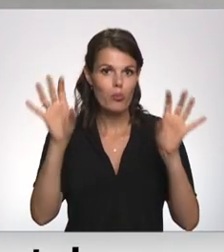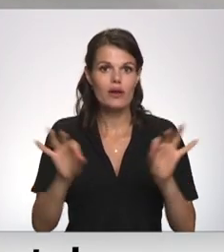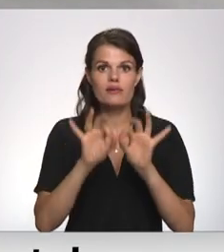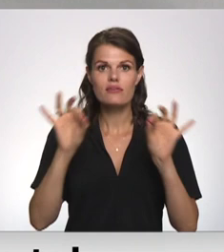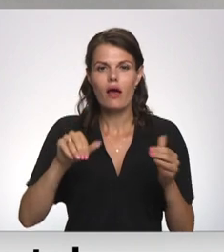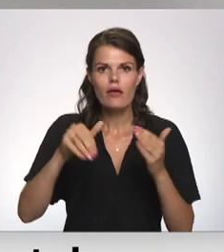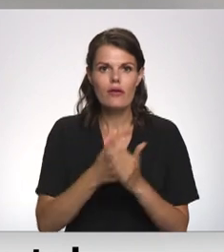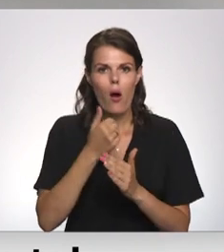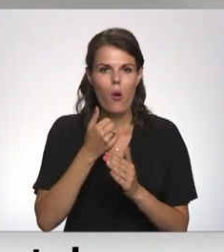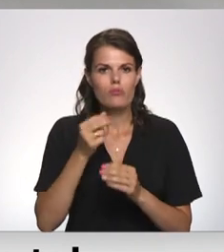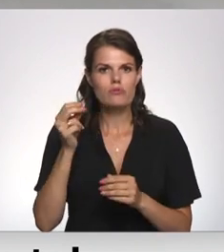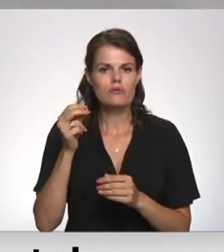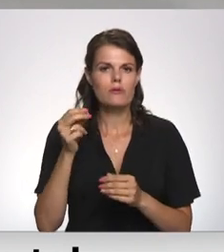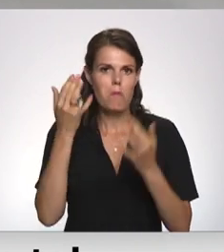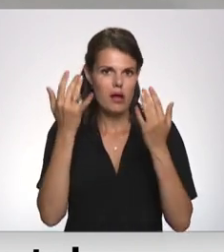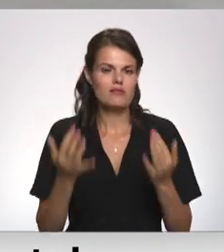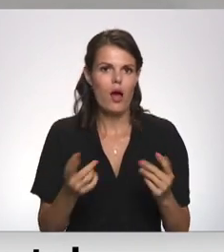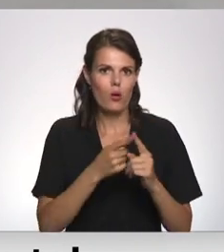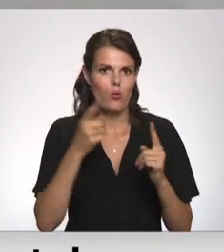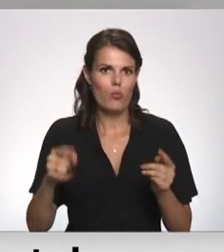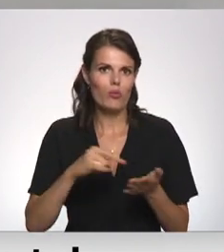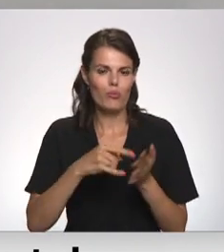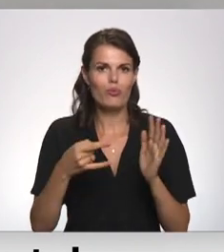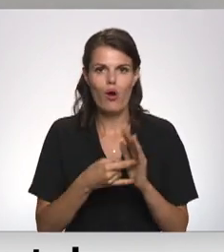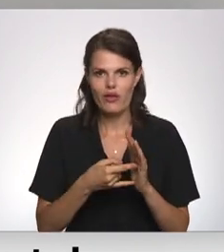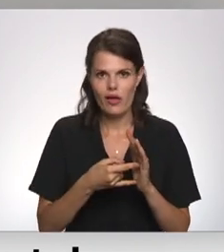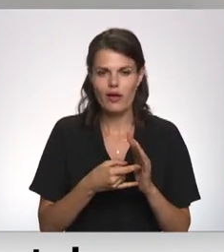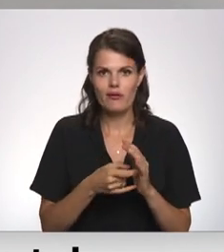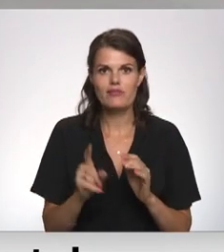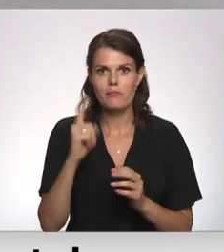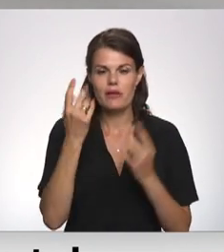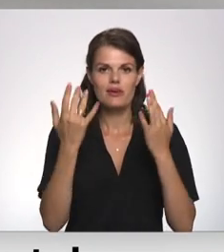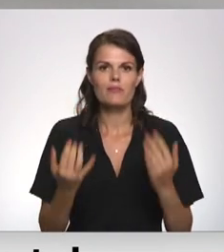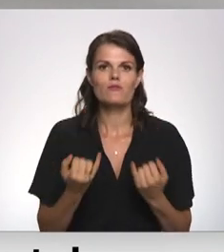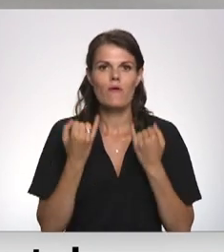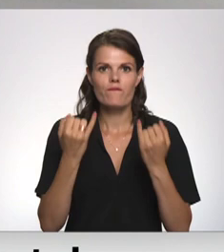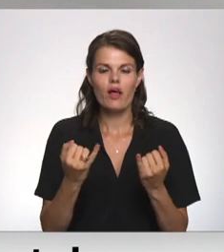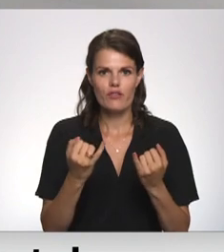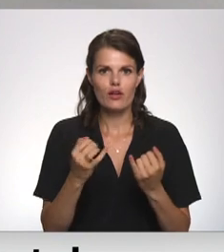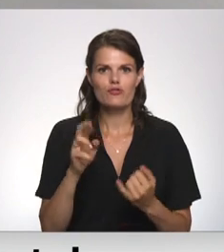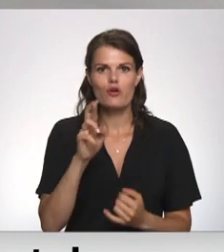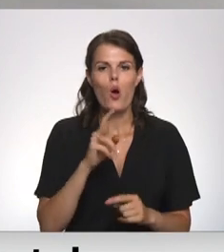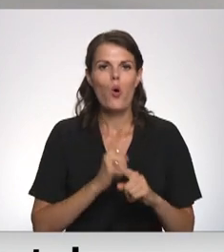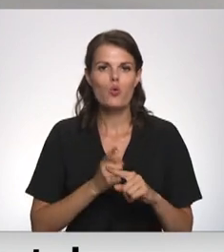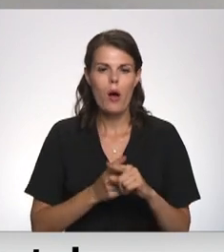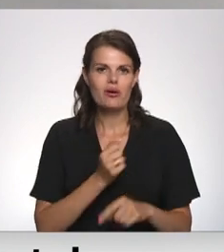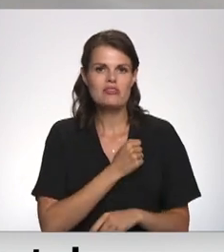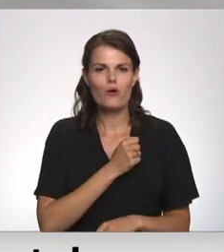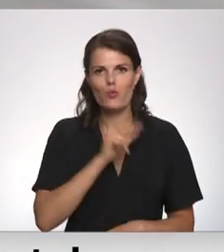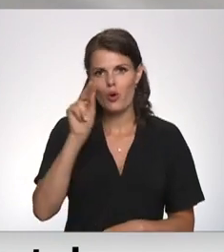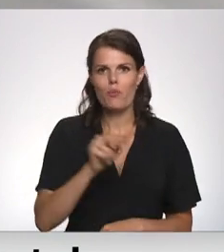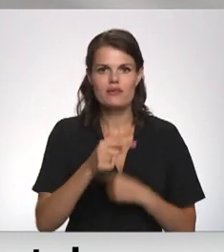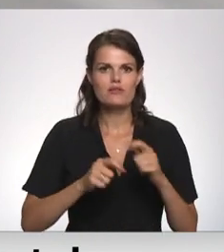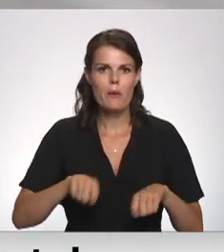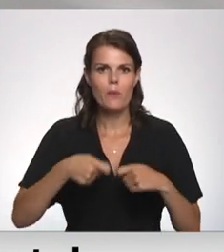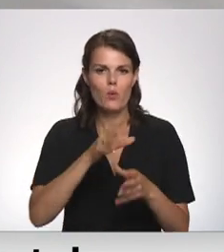jauns izzinošs pasākumu cikls. Pirmais no pasākumiem, kā veltījums Romas katoļu baznīcas mantojumam sadarbībā ar priesteri un